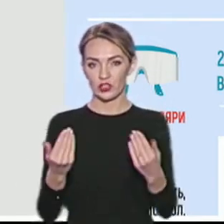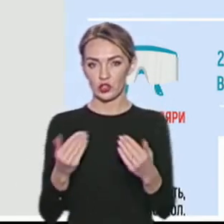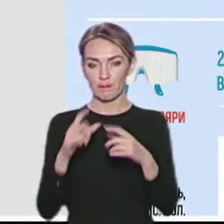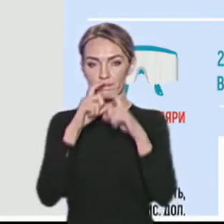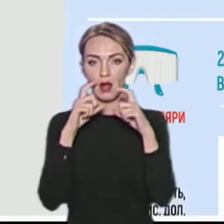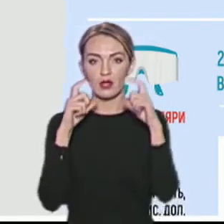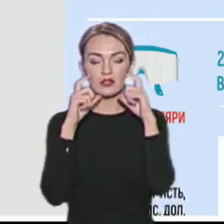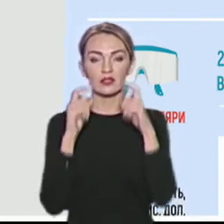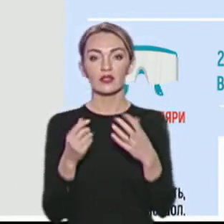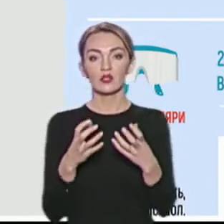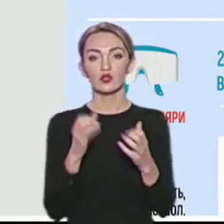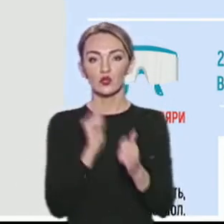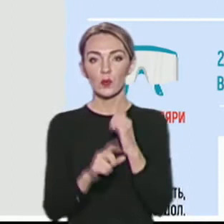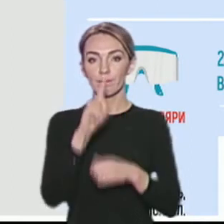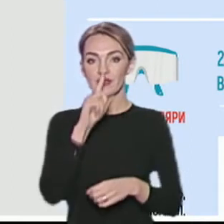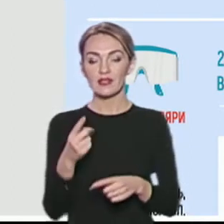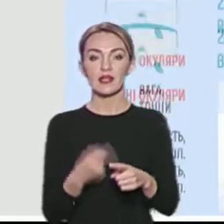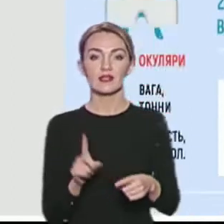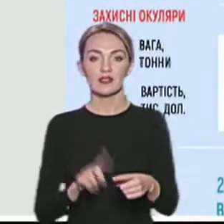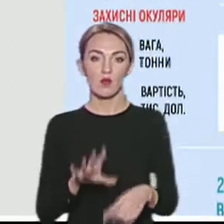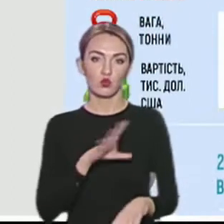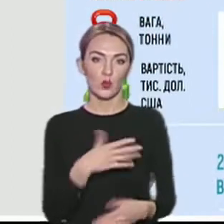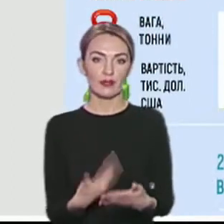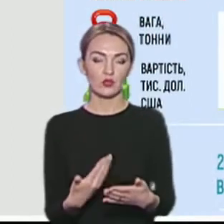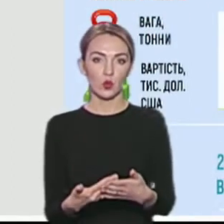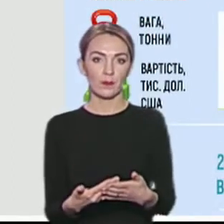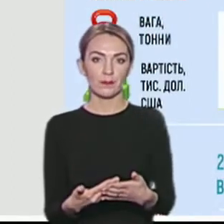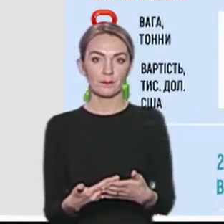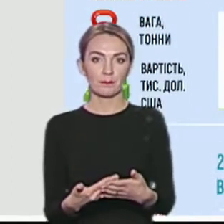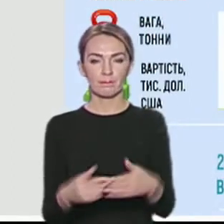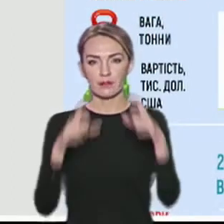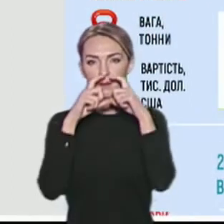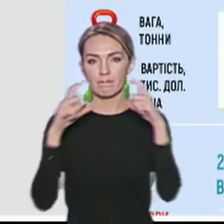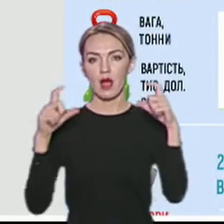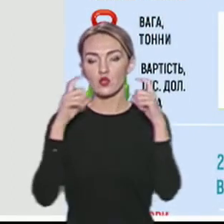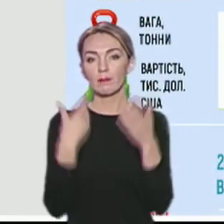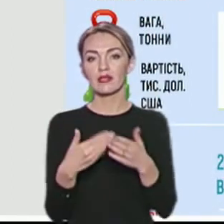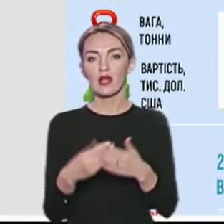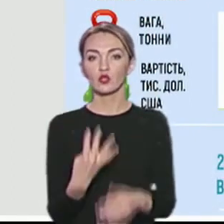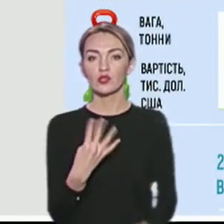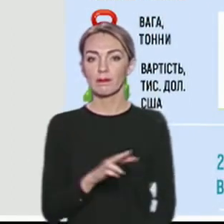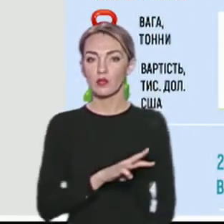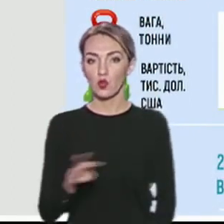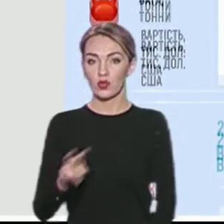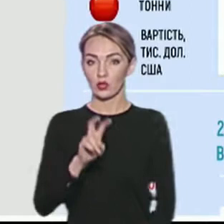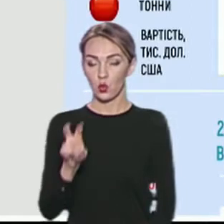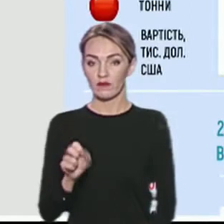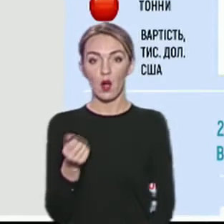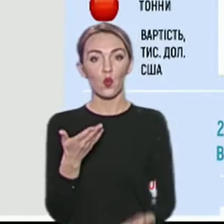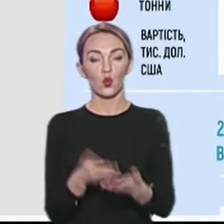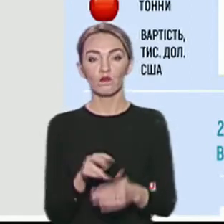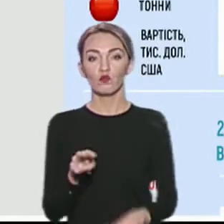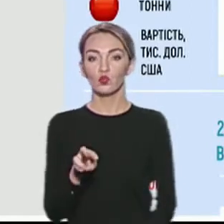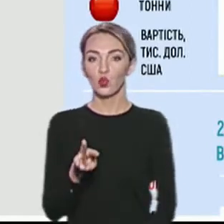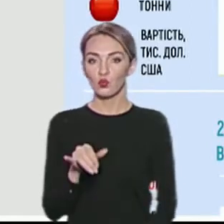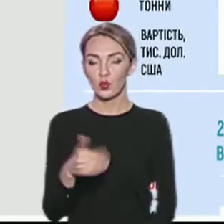то щомісяця це було близько масок на близько 4 мільйона доларів. А от в лютому місяці